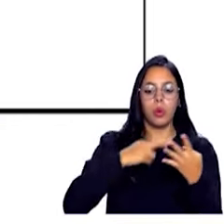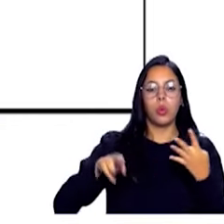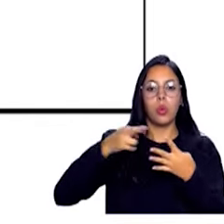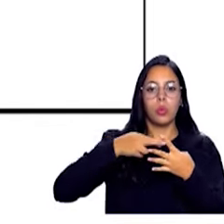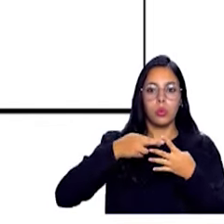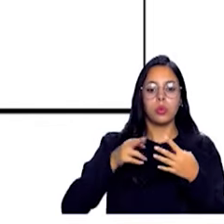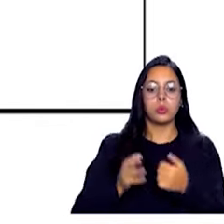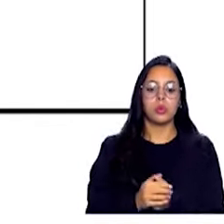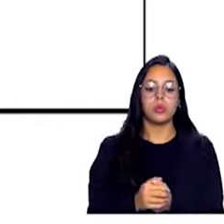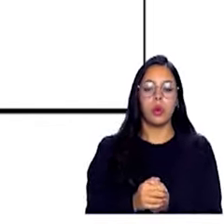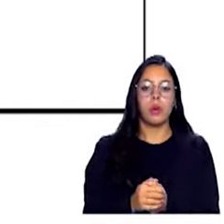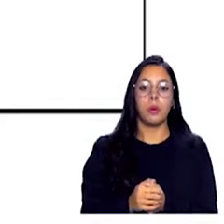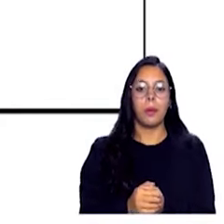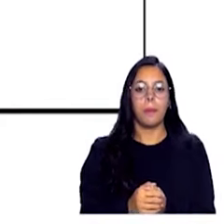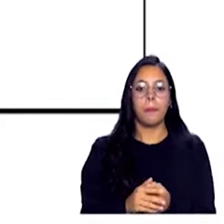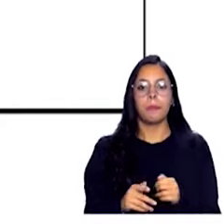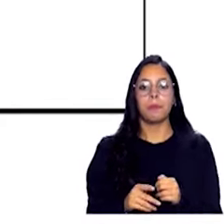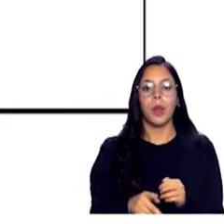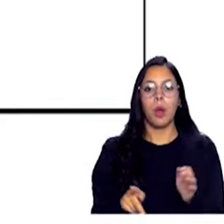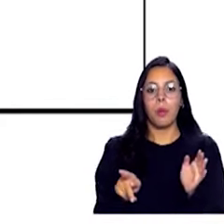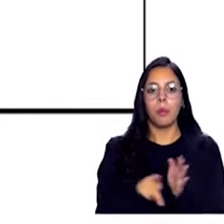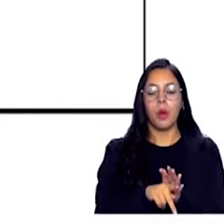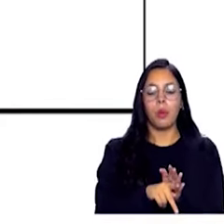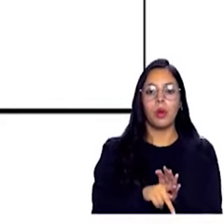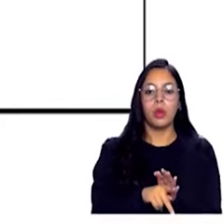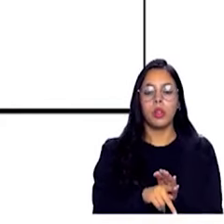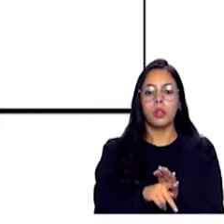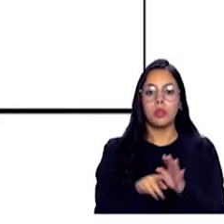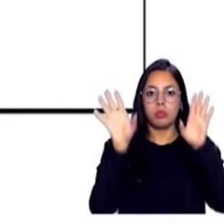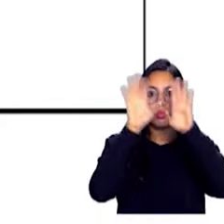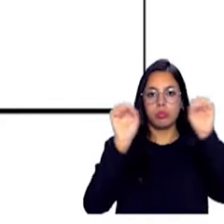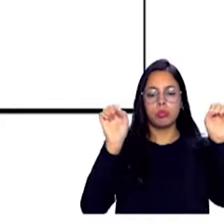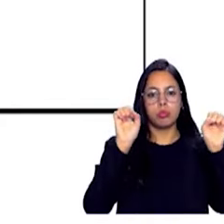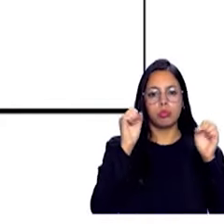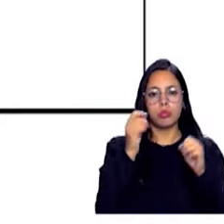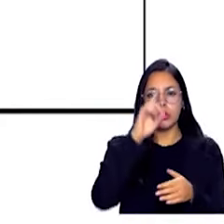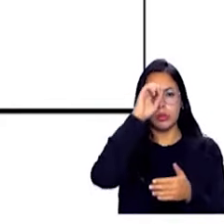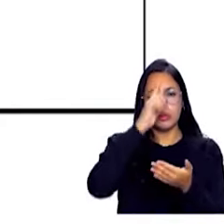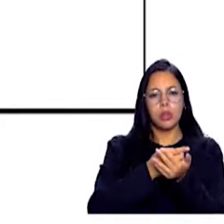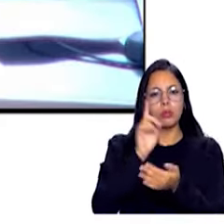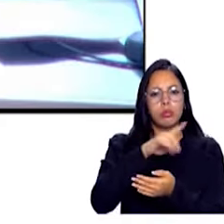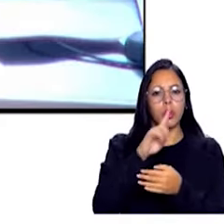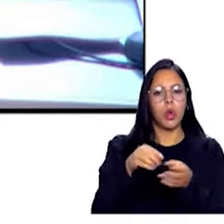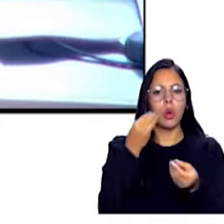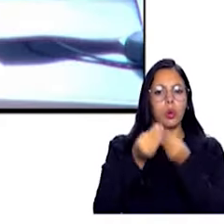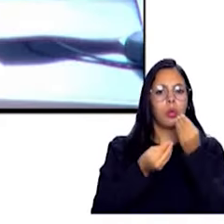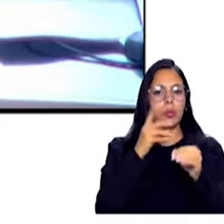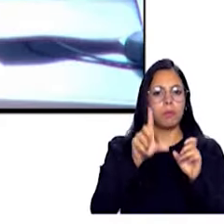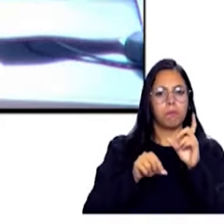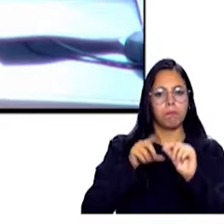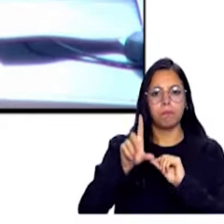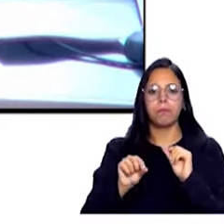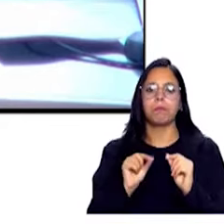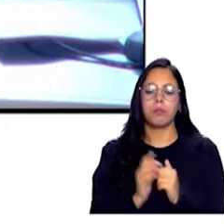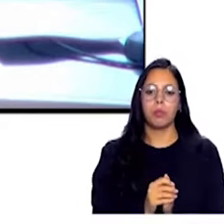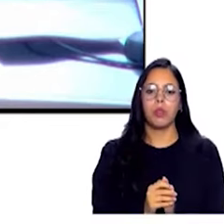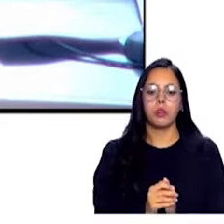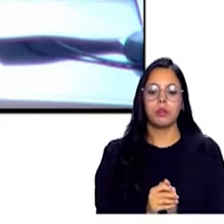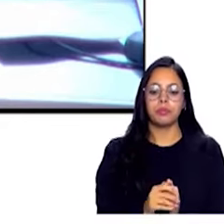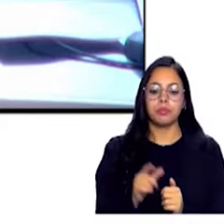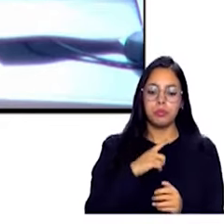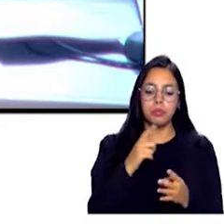cassation Il Y A beaucoup de crites de sélection des pourvoi qui peuvent être utilisés